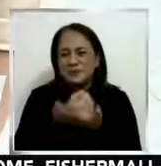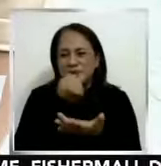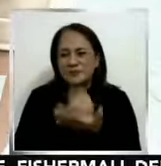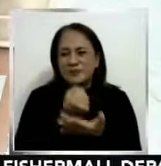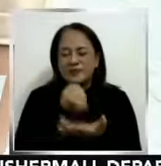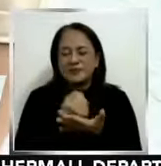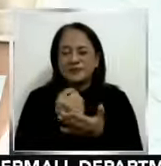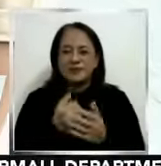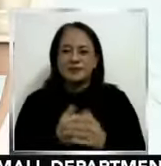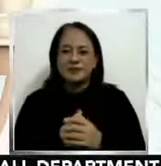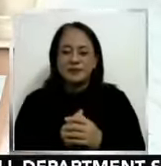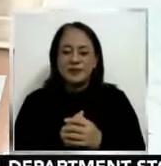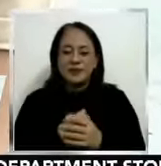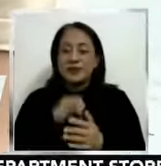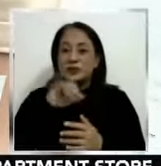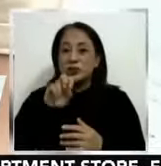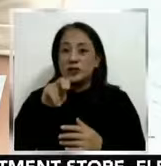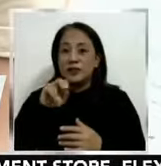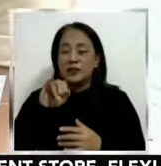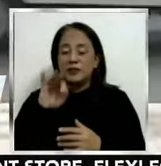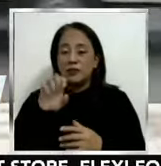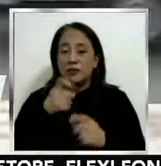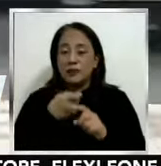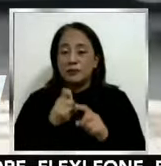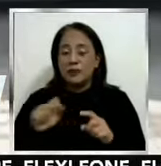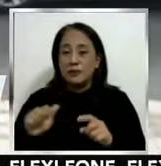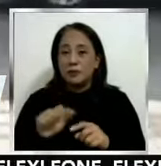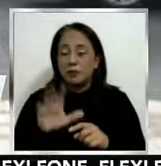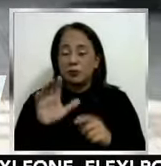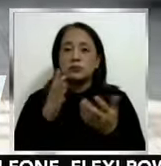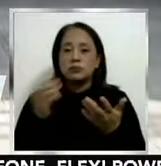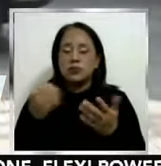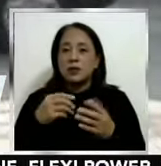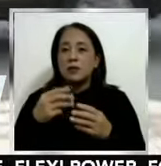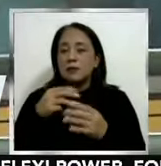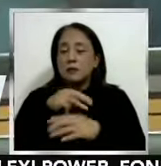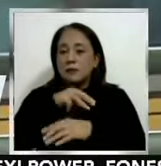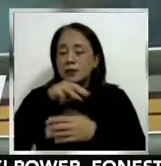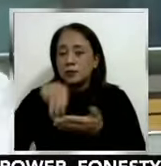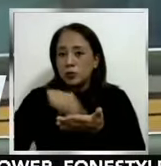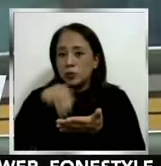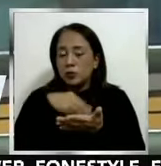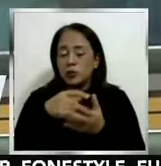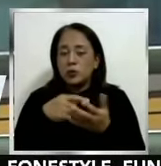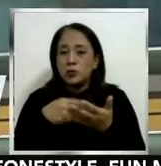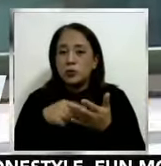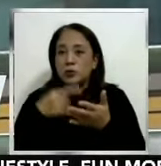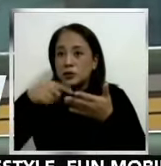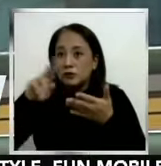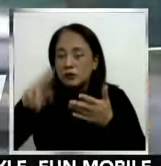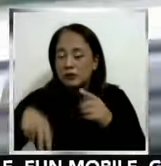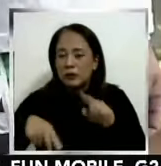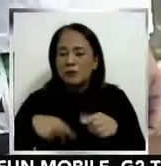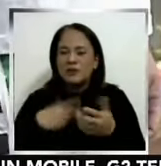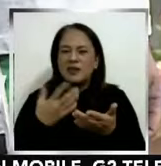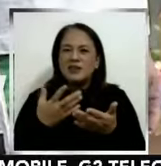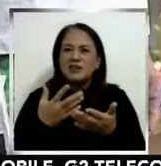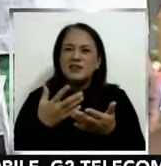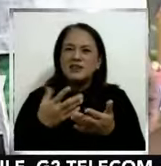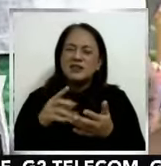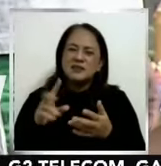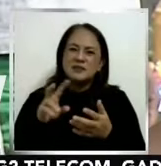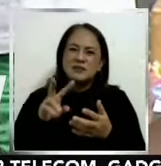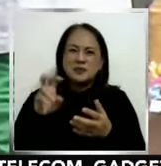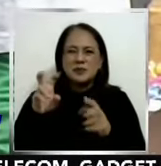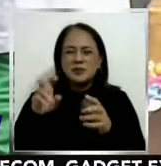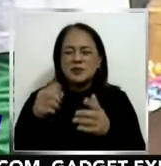Si Jennifer na taga Antipolo at sa Mandaluyong nagpapagamot, 200 piso ang pamasahe na sana ay sa panggamot na lamang daw. Mabigat